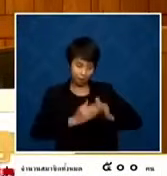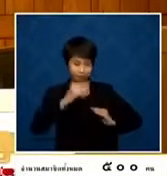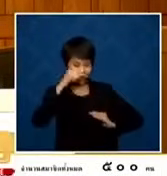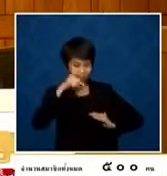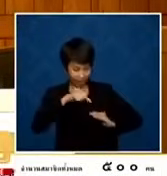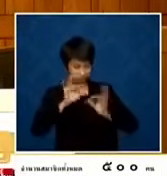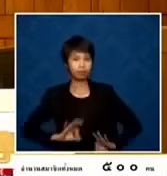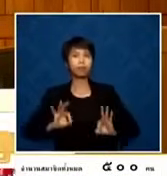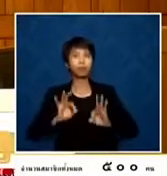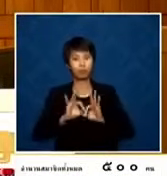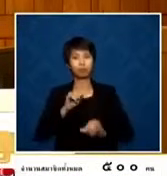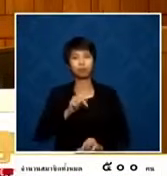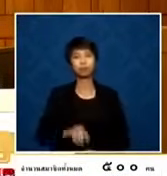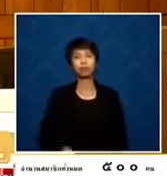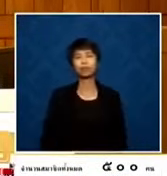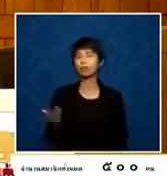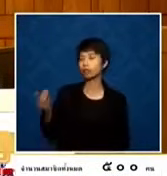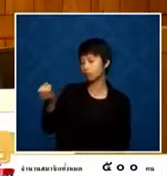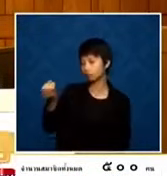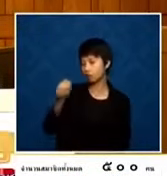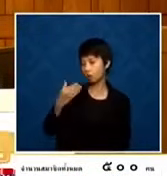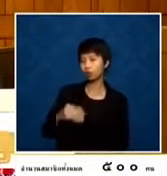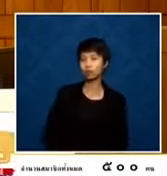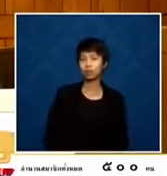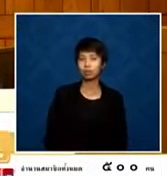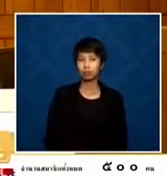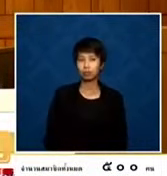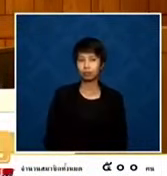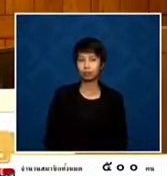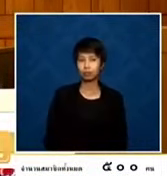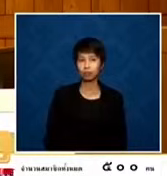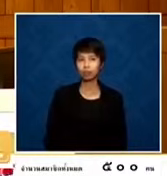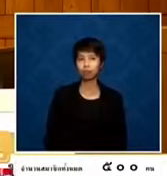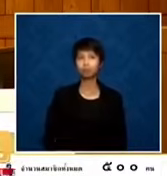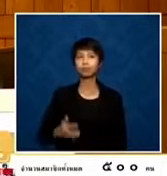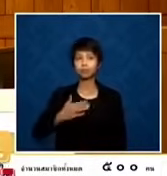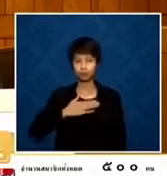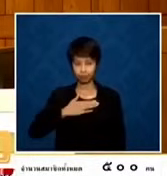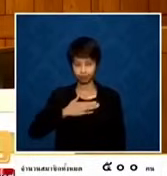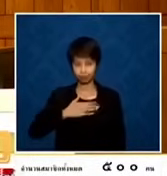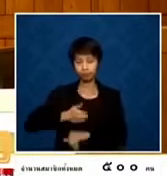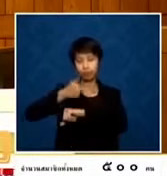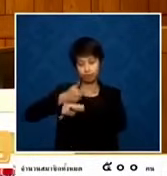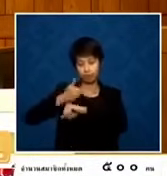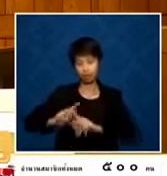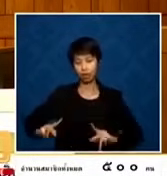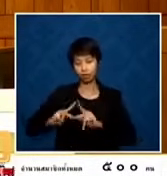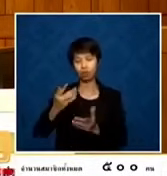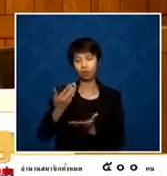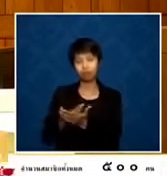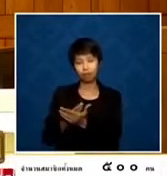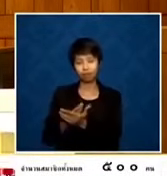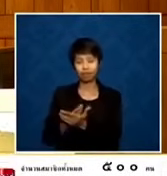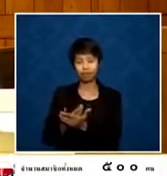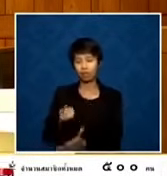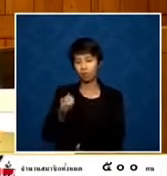เปิดหน้าคนประชาธิปัตย์หน่อยจะได้ทำให้โลกเนี่ยหายงงครับทีนี้พอเรื่องนี้เนี่ยคุณผู้ชมคุณชัยชนะเดชเดโชแล้วก็เป็น